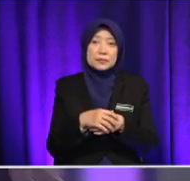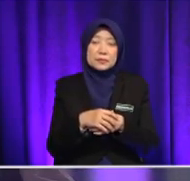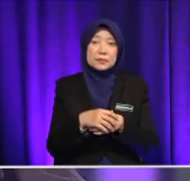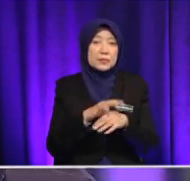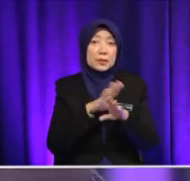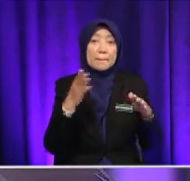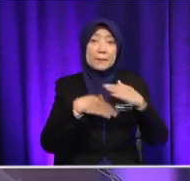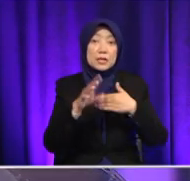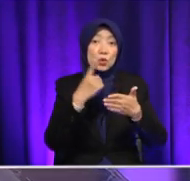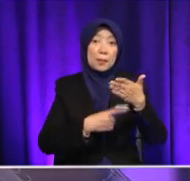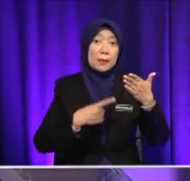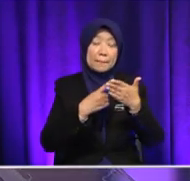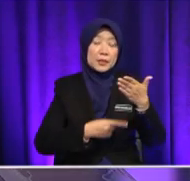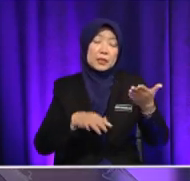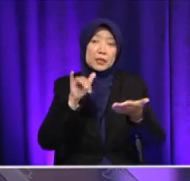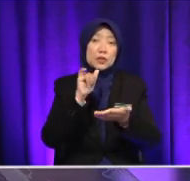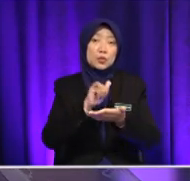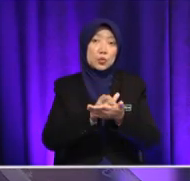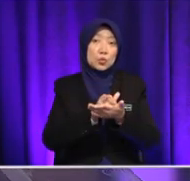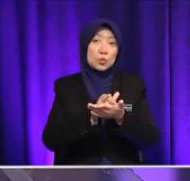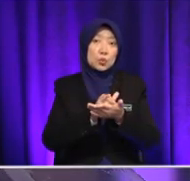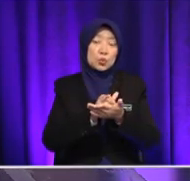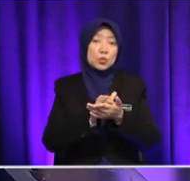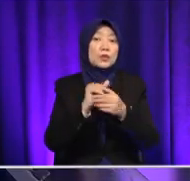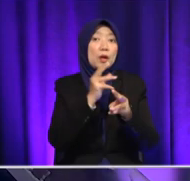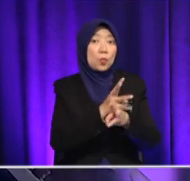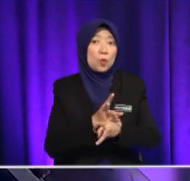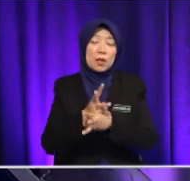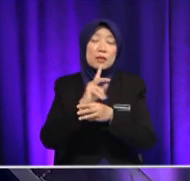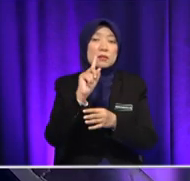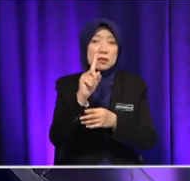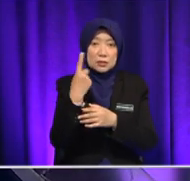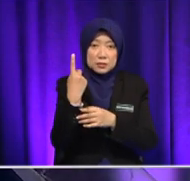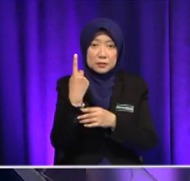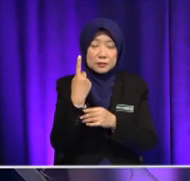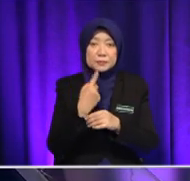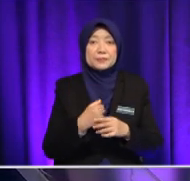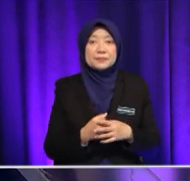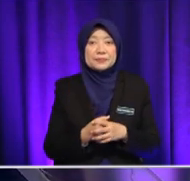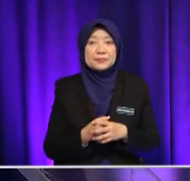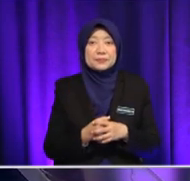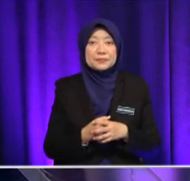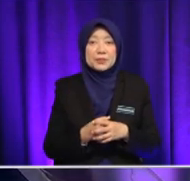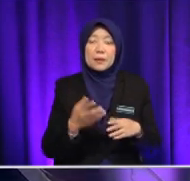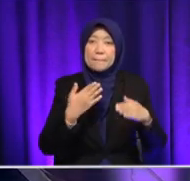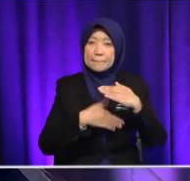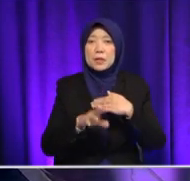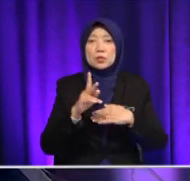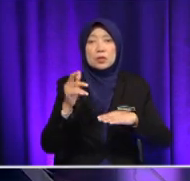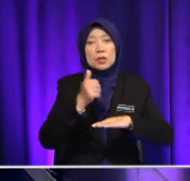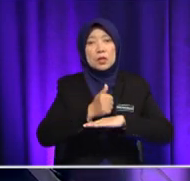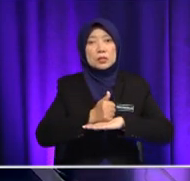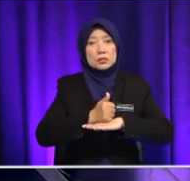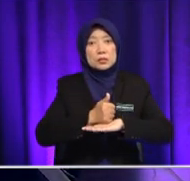apa-apalah. Okey, maknanya itu adalah apa tu eksperimen kawalan. Kawalan sahaja. Okey, baik. Dan kita akan masukkan asid